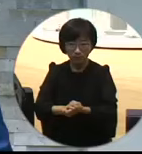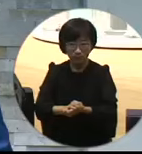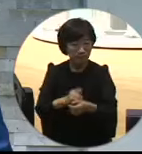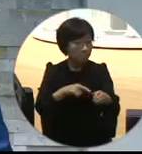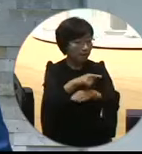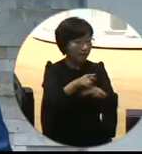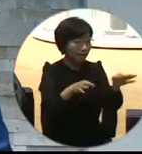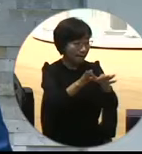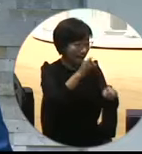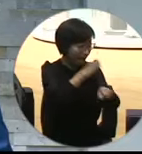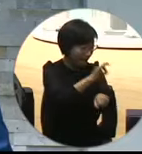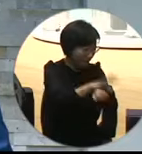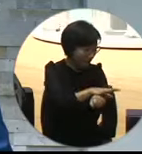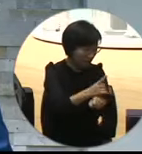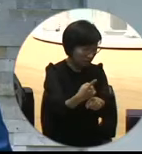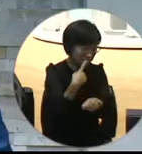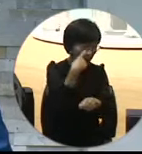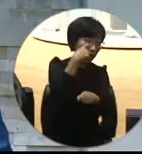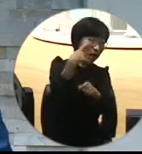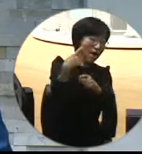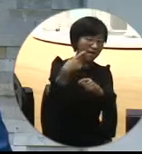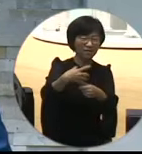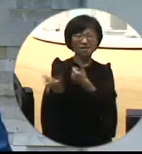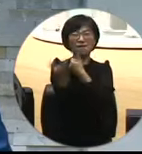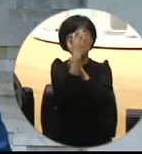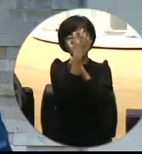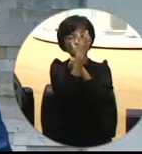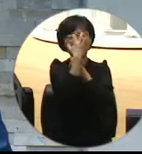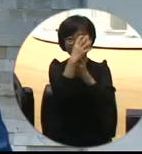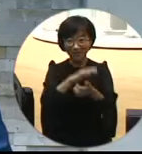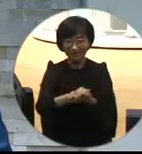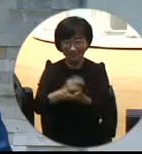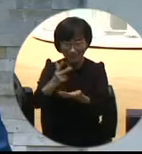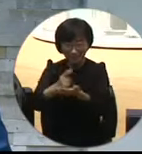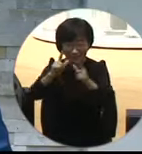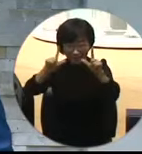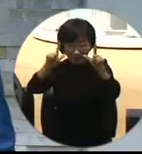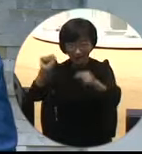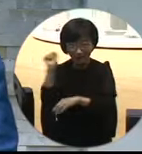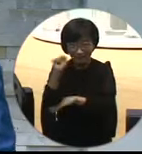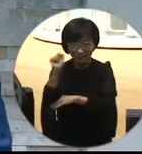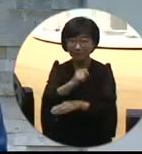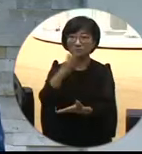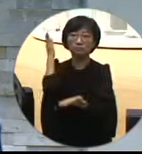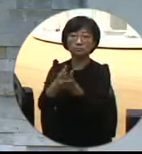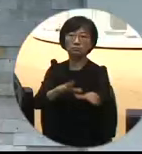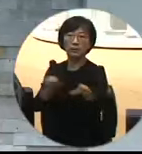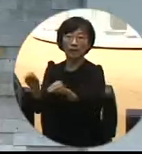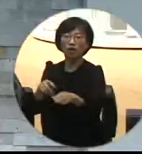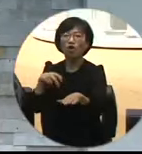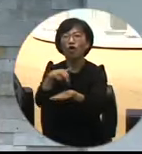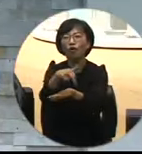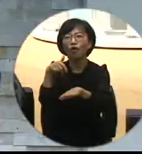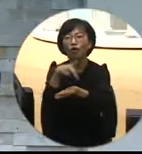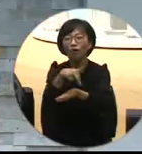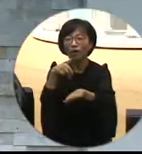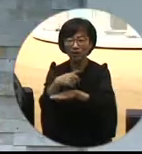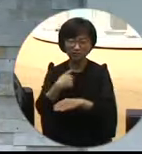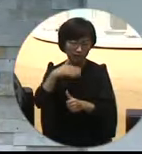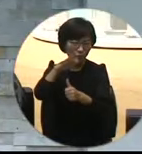그건 죽는 날이에요. 주일날 어디 뭐 차를 타고 간다. 안 되면 걸어가야 됩니다. 우리 어릴 때 다 그랬어요.